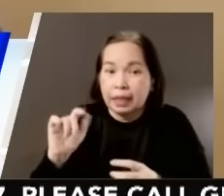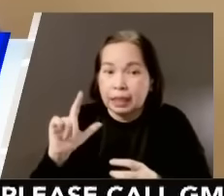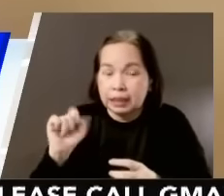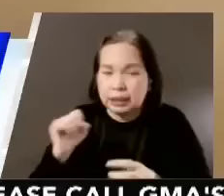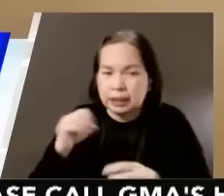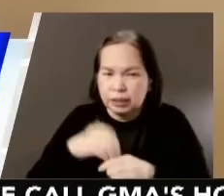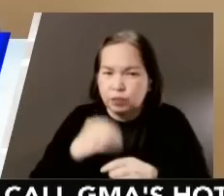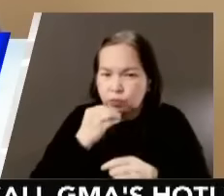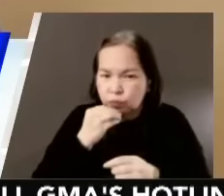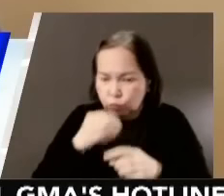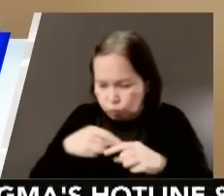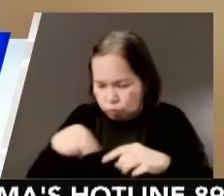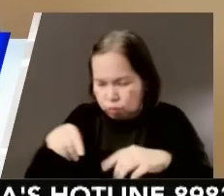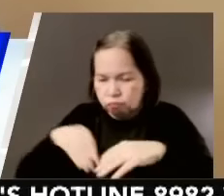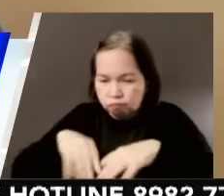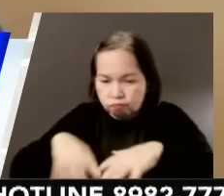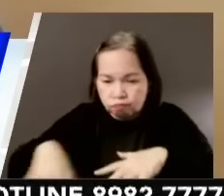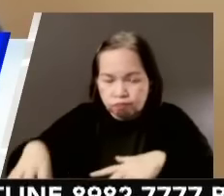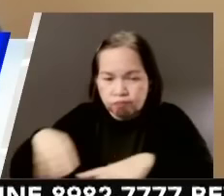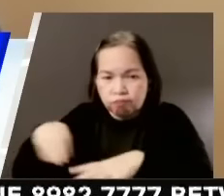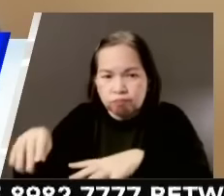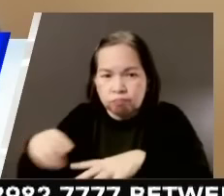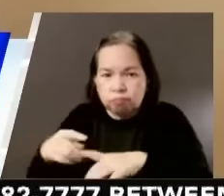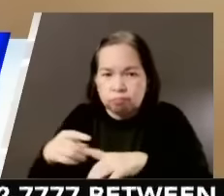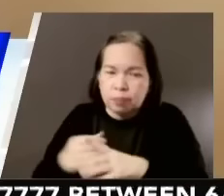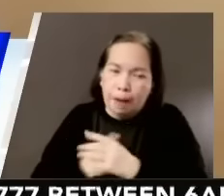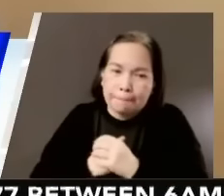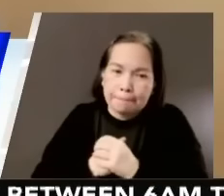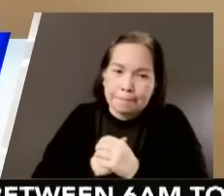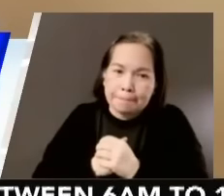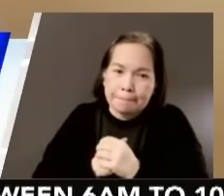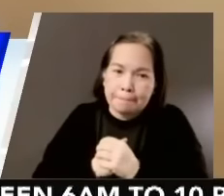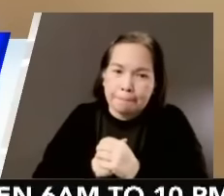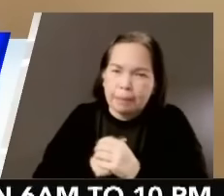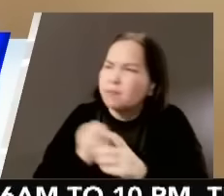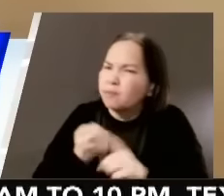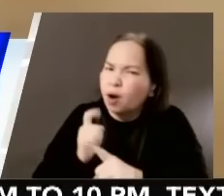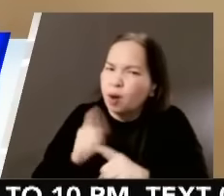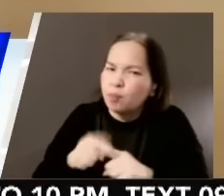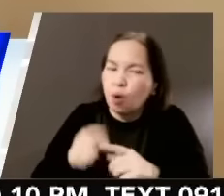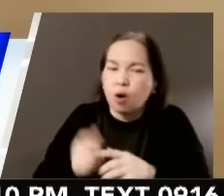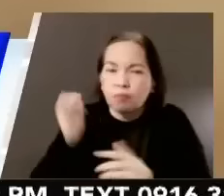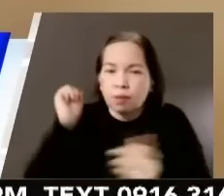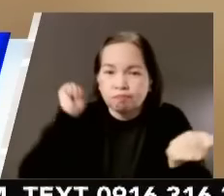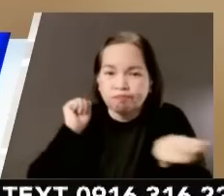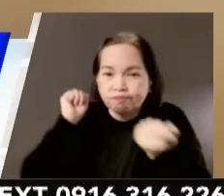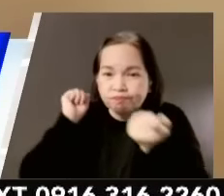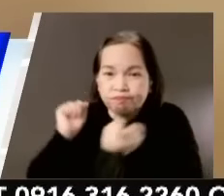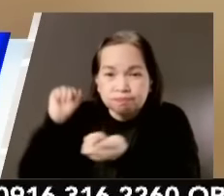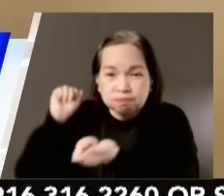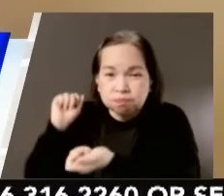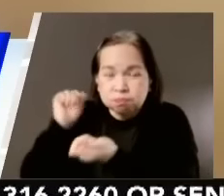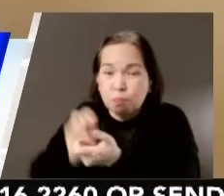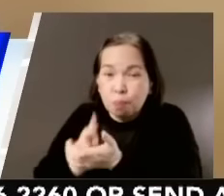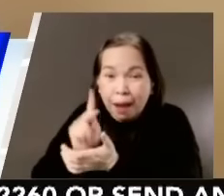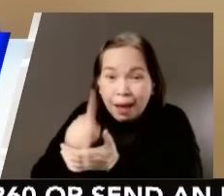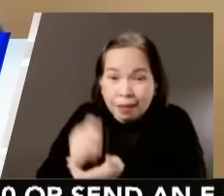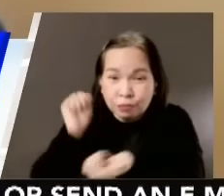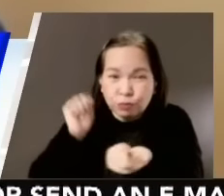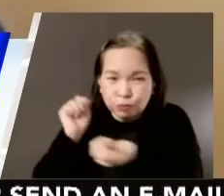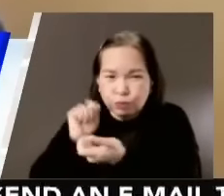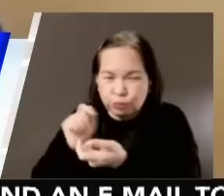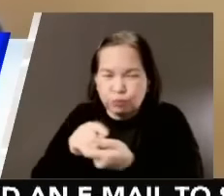no? Or doon sa mga fertilizer, no, kung mayroong contamination ng heavy metals yung